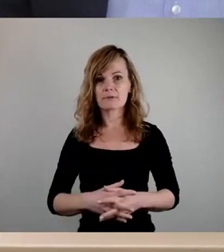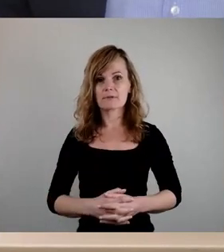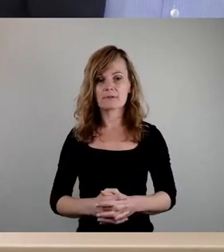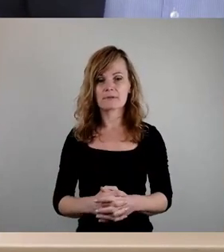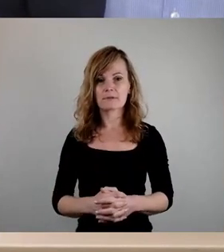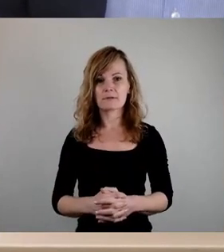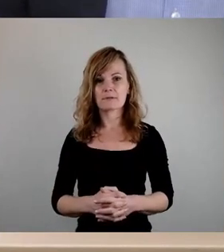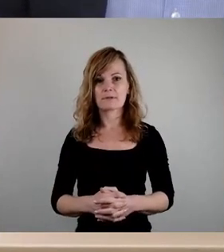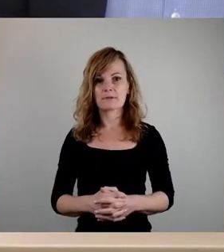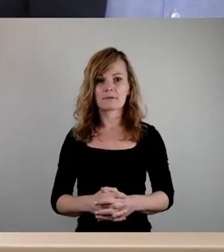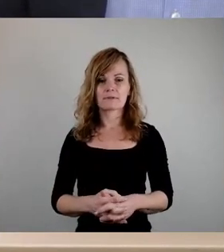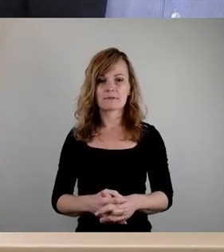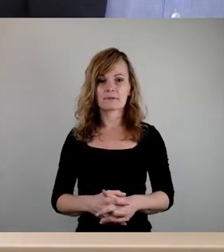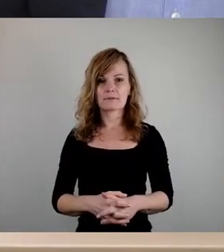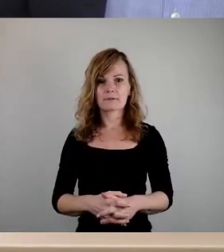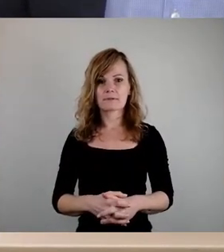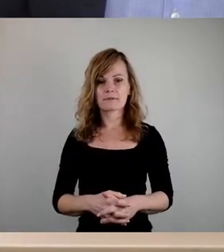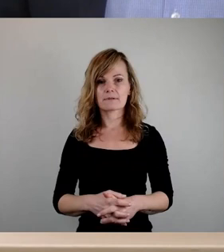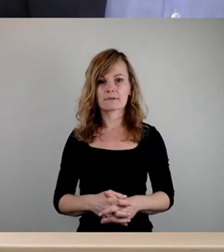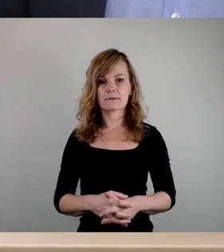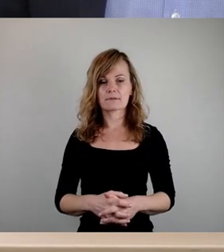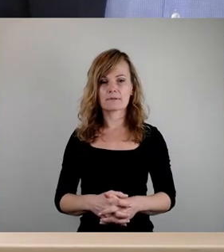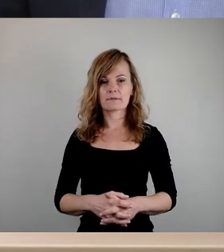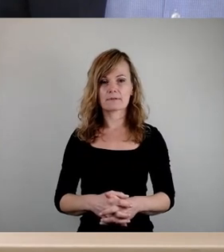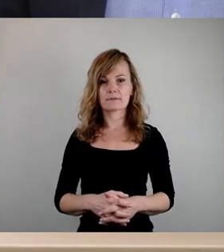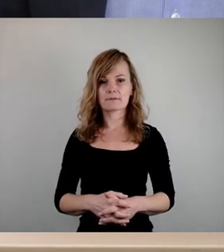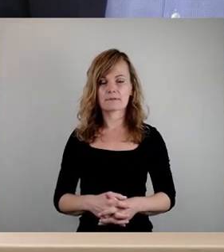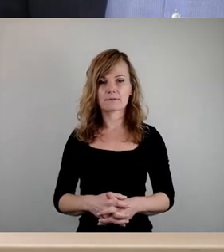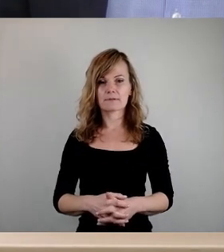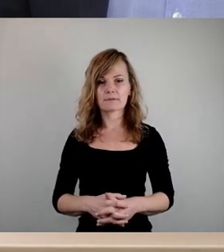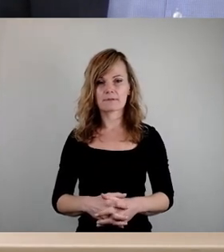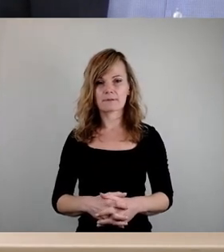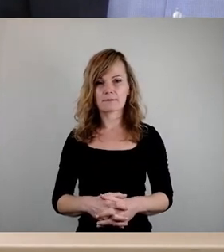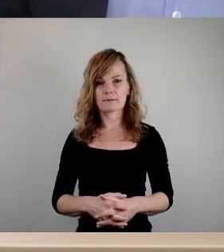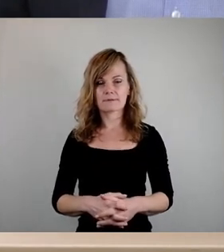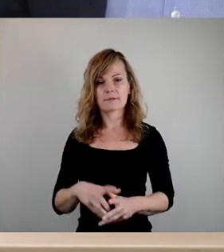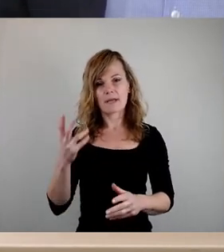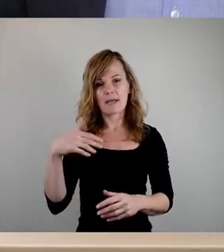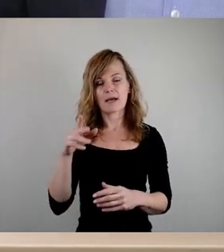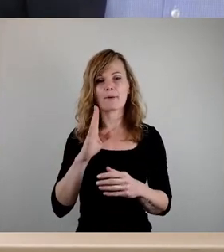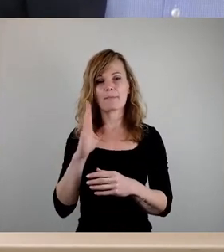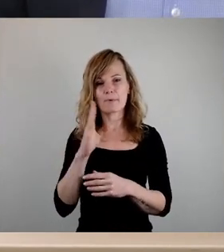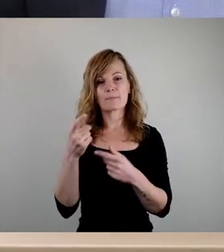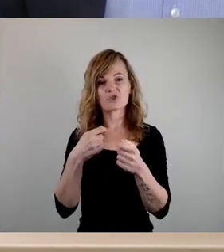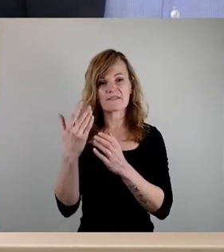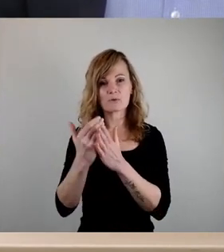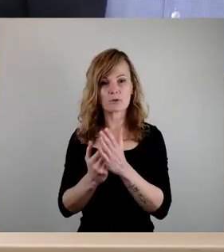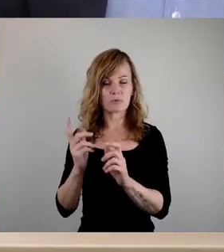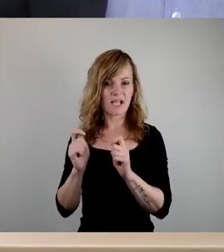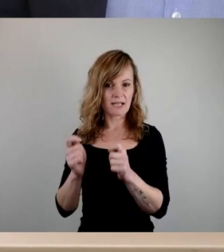Herrn Lanczynski, Frau Ahnert, Herr Böhm hat einen Geschäftsordnungsantrag. Würde ich mal so verfahren, dass man